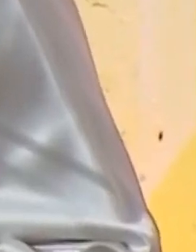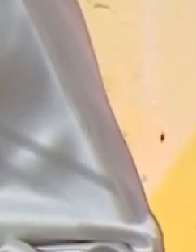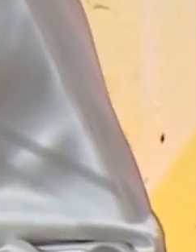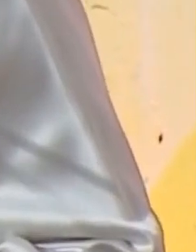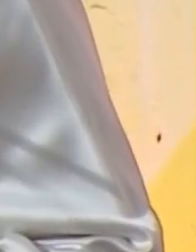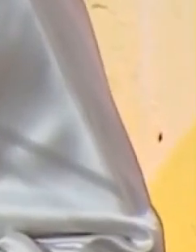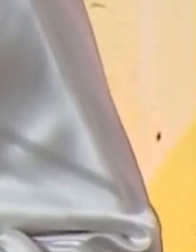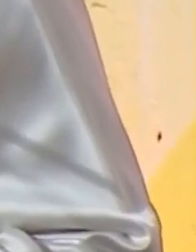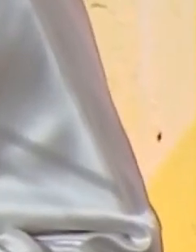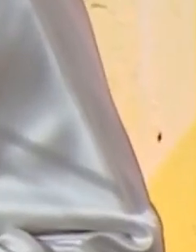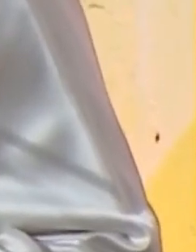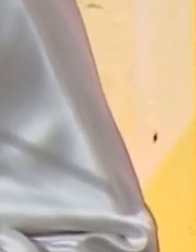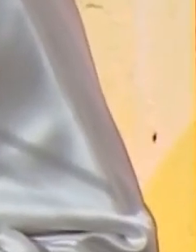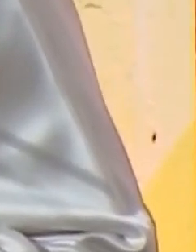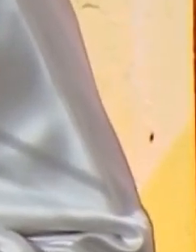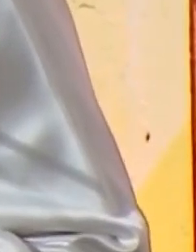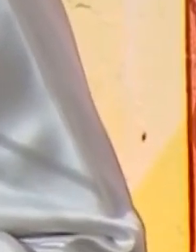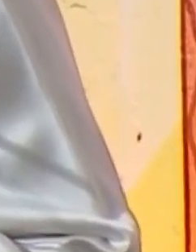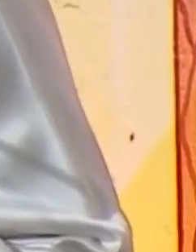Mineşşeytanirracim.